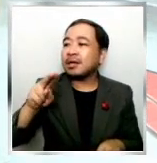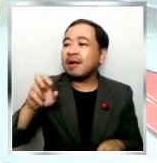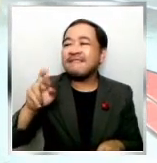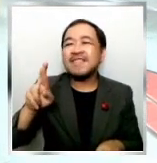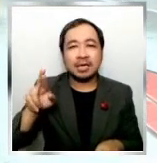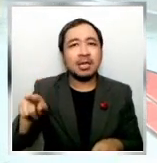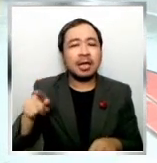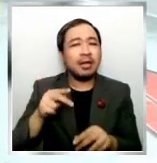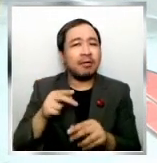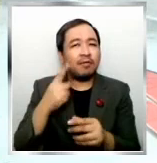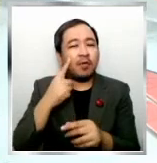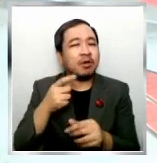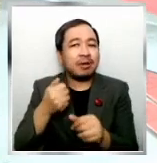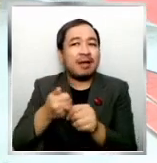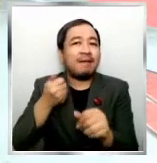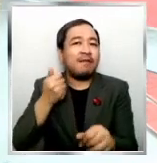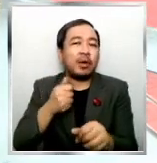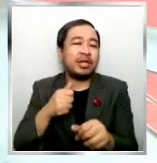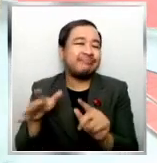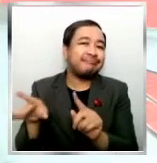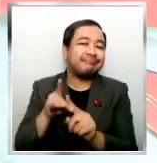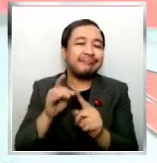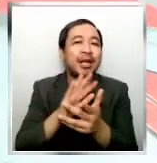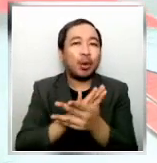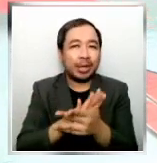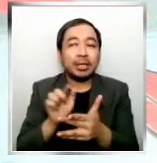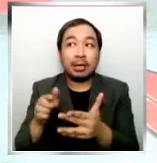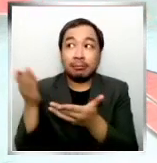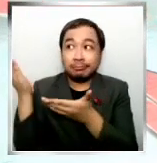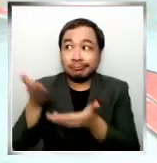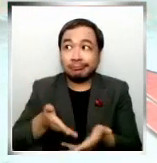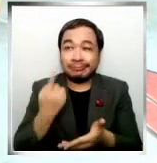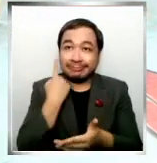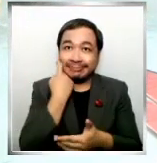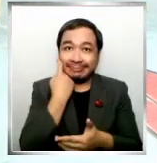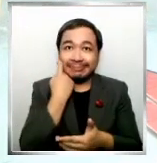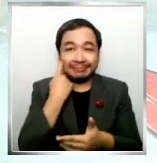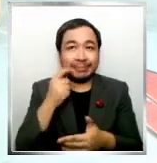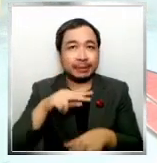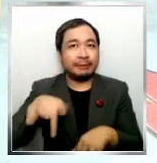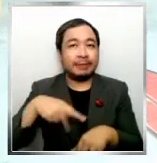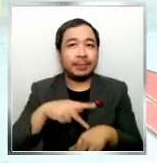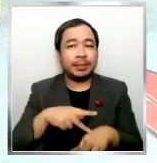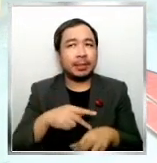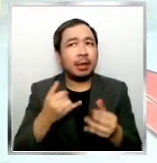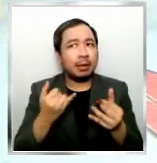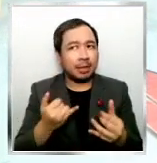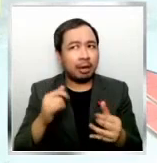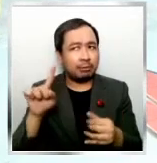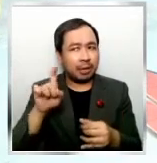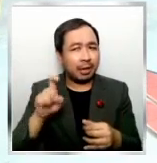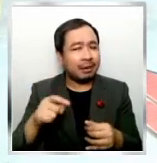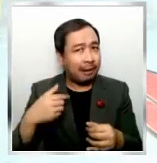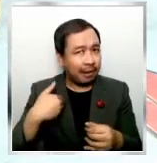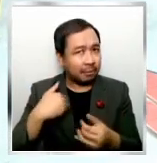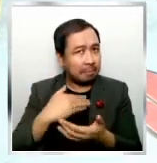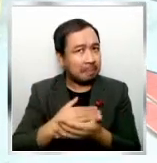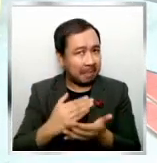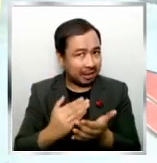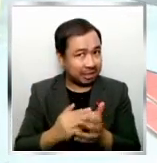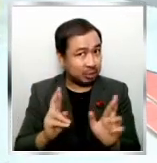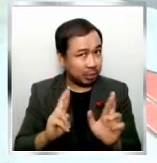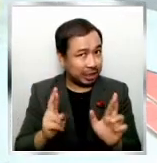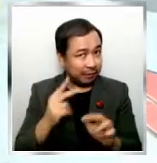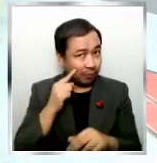dumating sa bansa. Naitanong tuloy sa budget hearing sa Senado, may nailain bang pondo para dito? Ang sagot dyan ng Department of